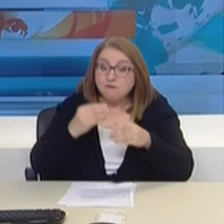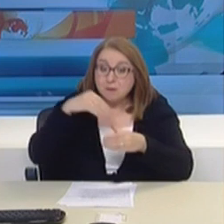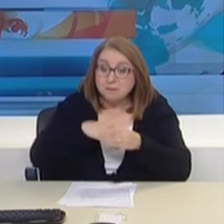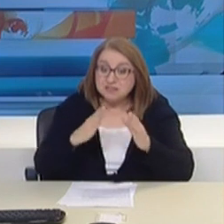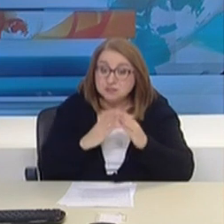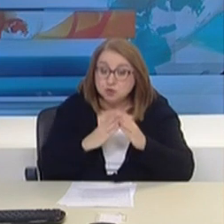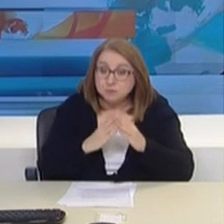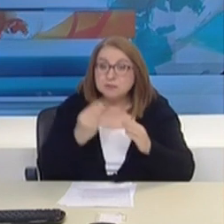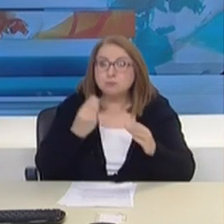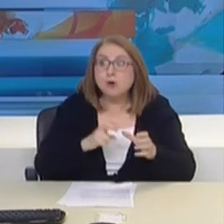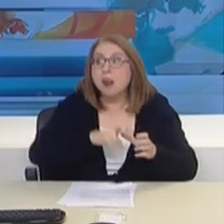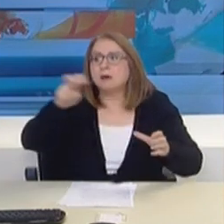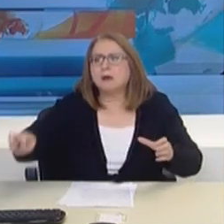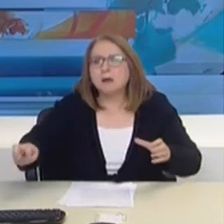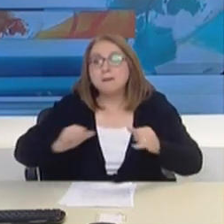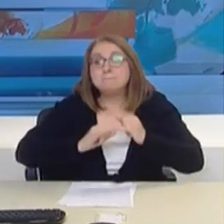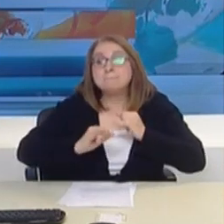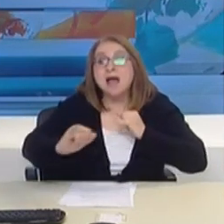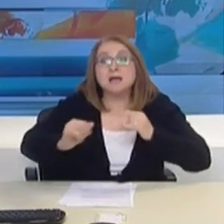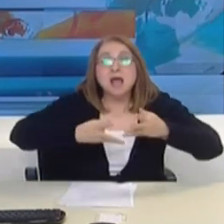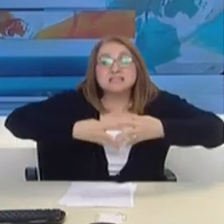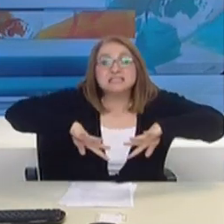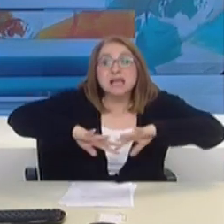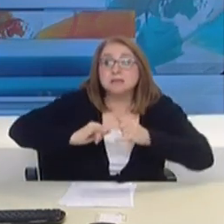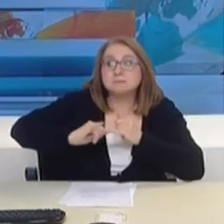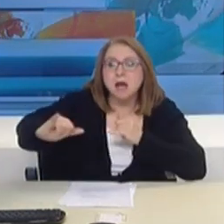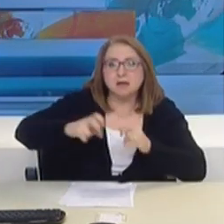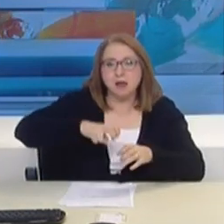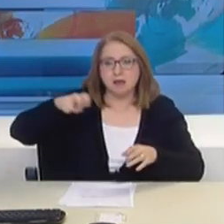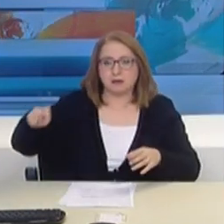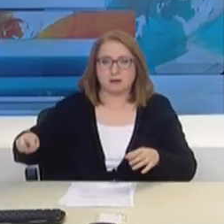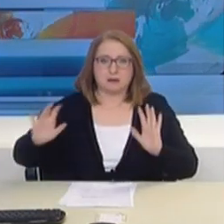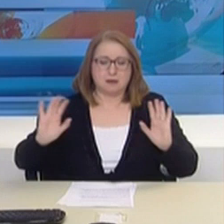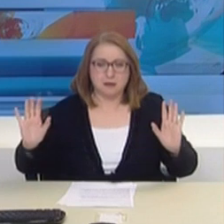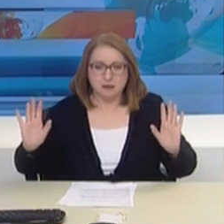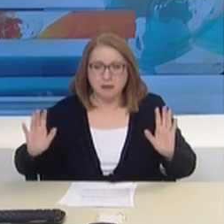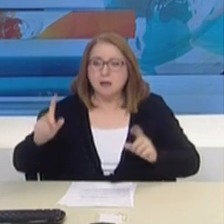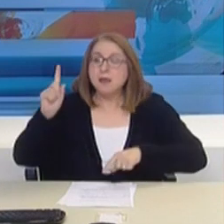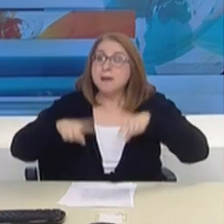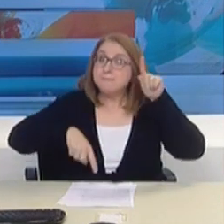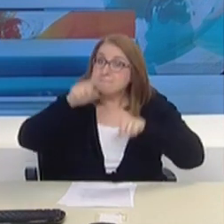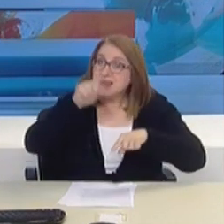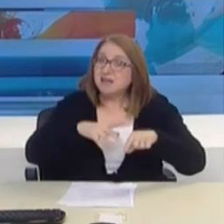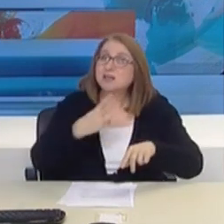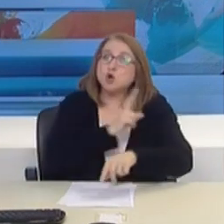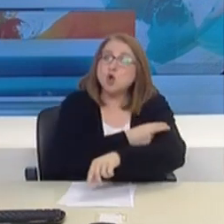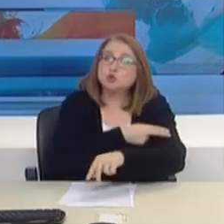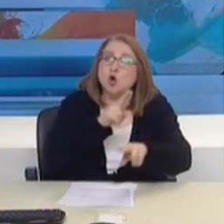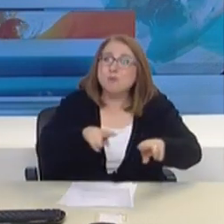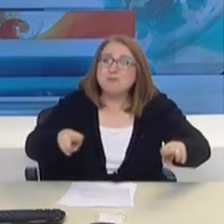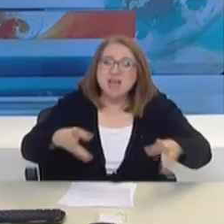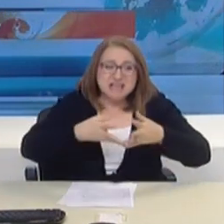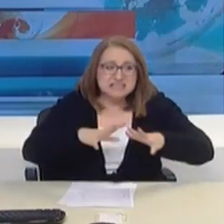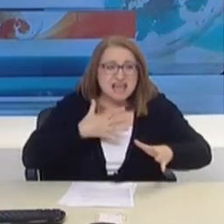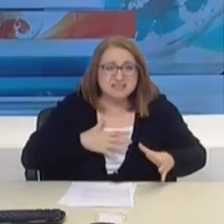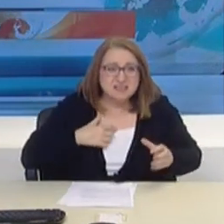δυνατόν και μακριά από το σπίτι τους, όπως και αυτών που έχουν κρούσμα στο νοσοκομείο και θέλουν να είναι δίπλα του. Αλήθεια, δύσκολες συνθήκες,